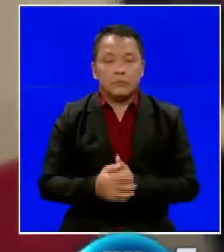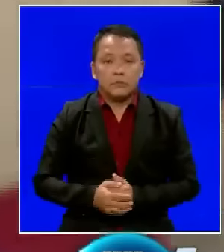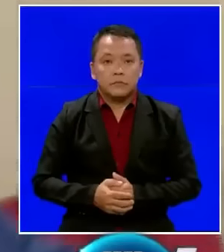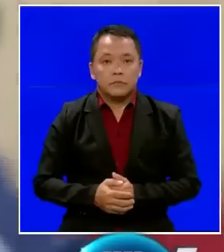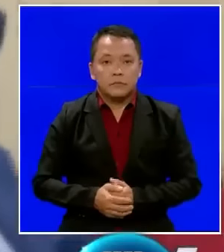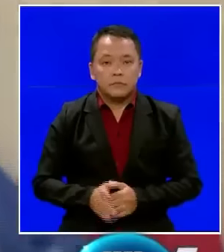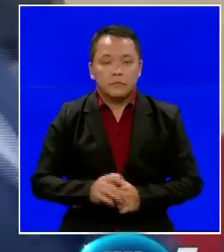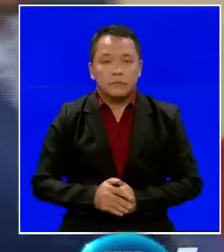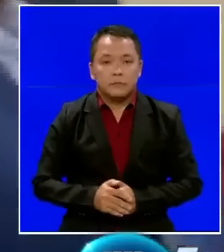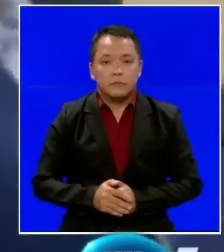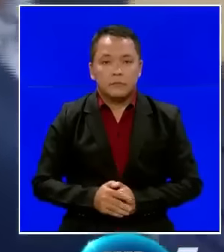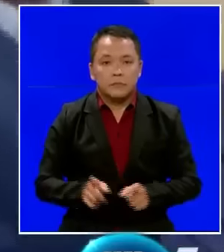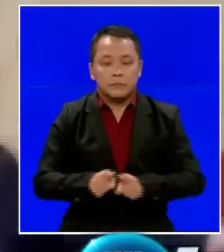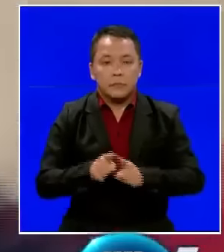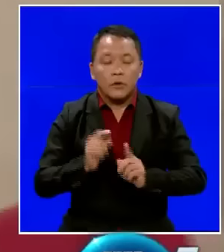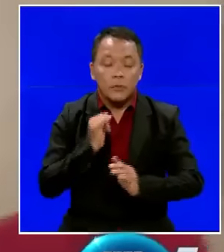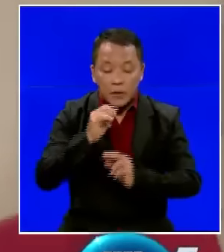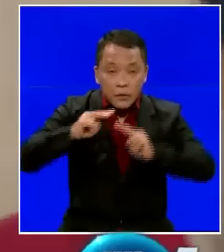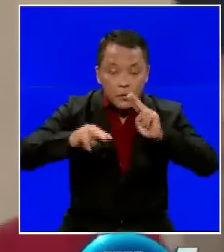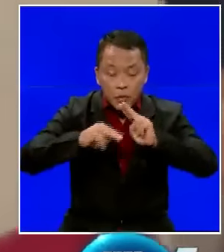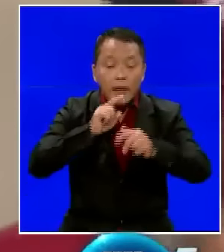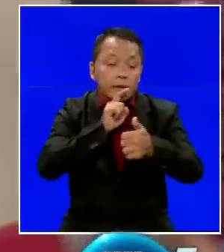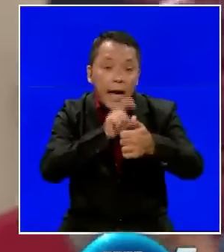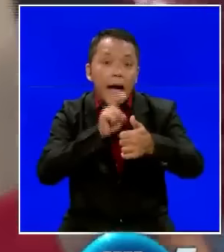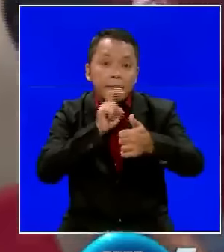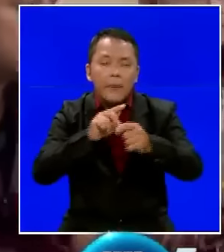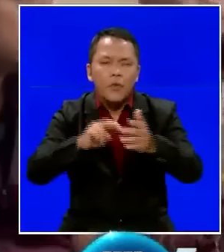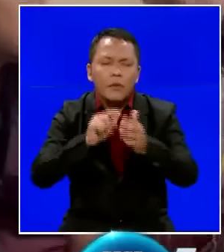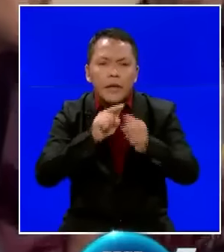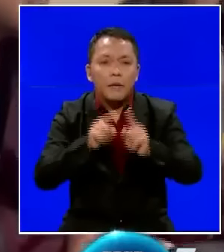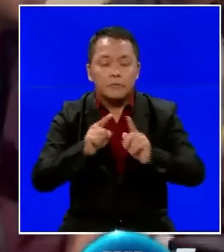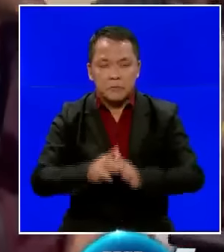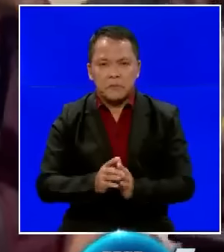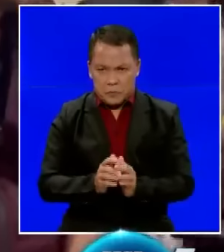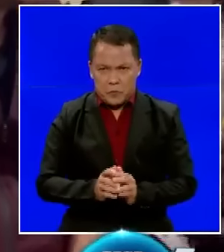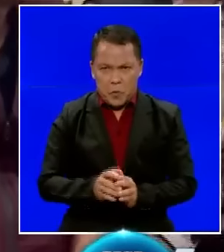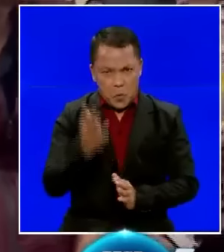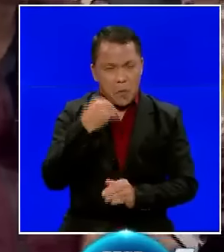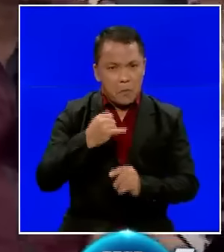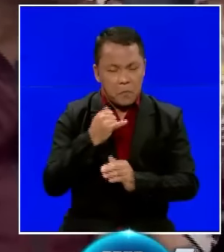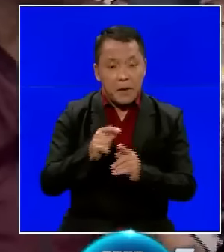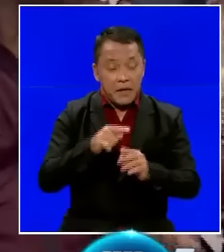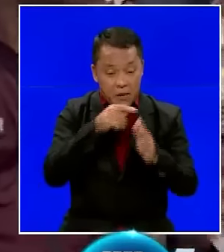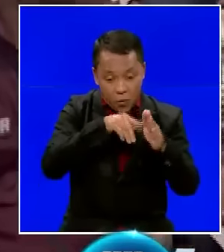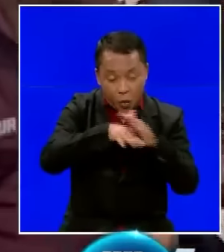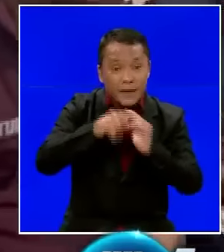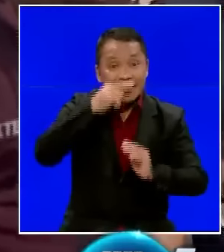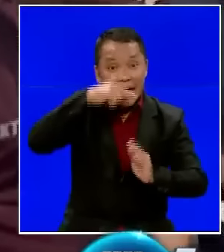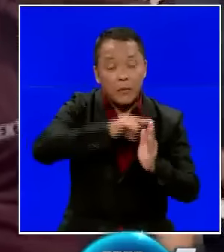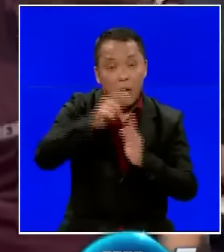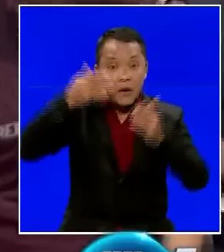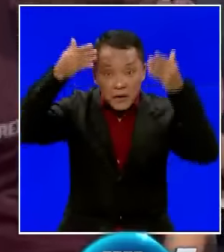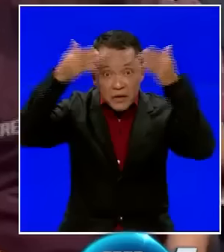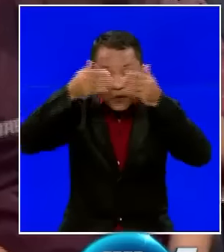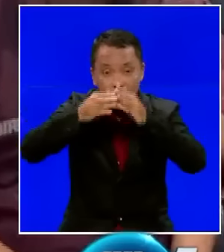ก็อันนี้ก็เป็นการเข้าไปดูเข้าไปสอบถามนี่แหละก็ถามว่าโอ้โหคือไปจากไทยไปโผล่ที่อินโด